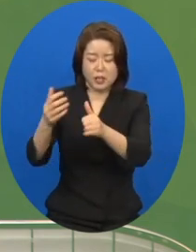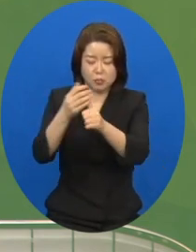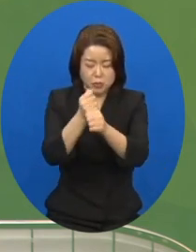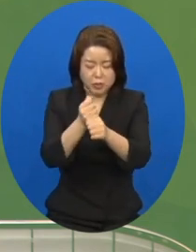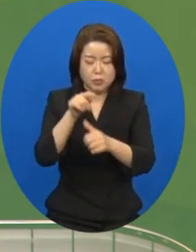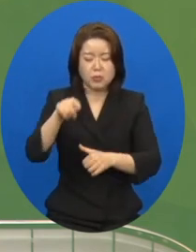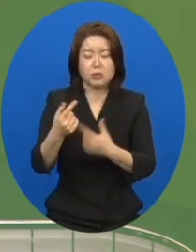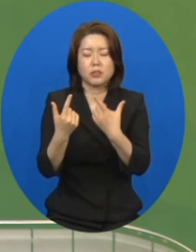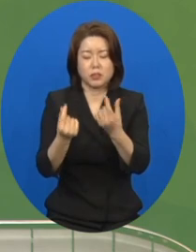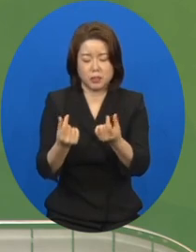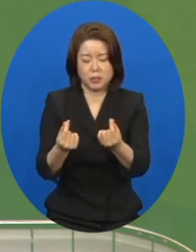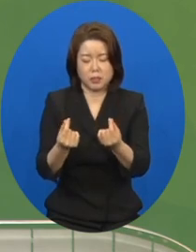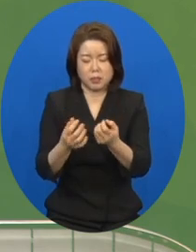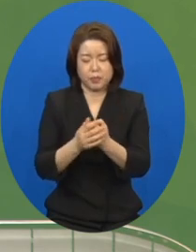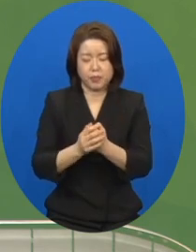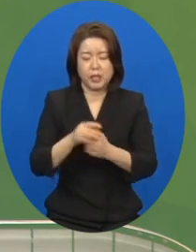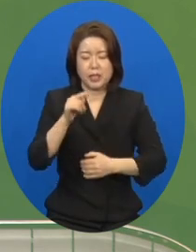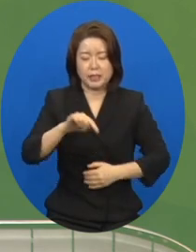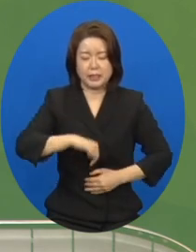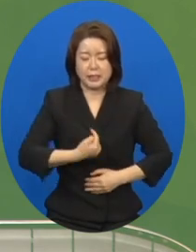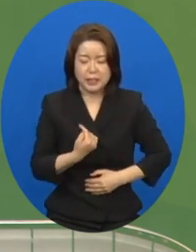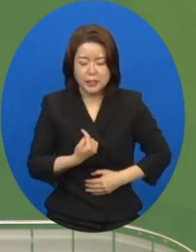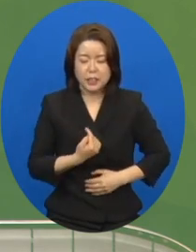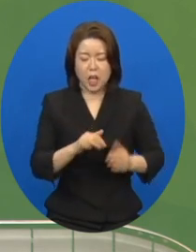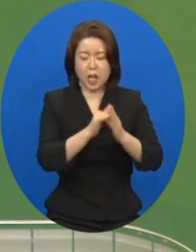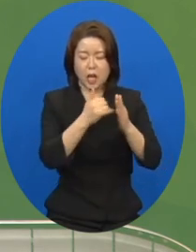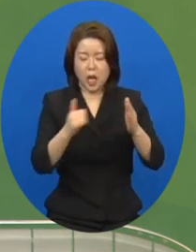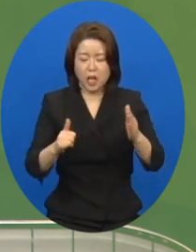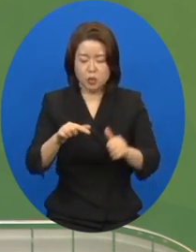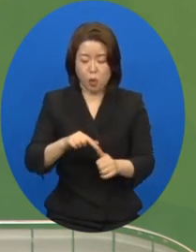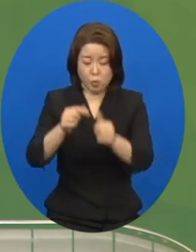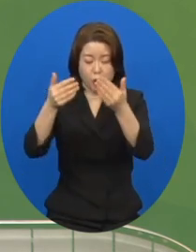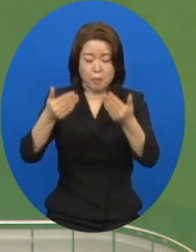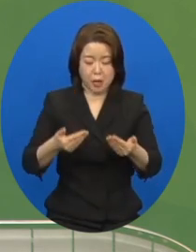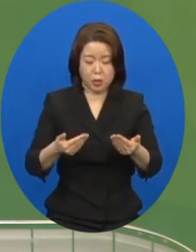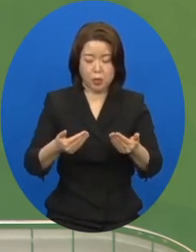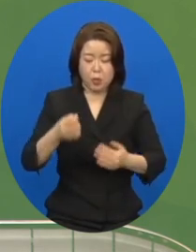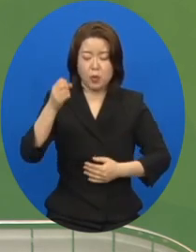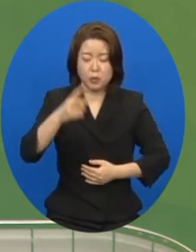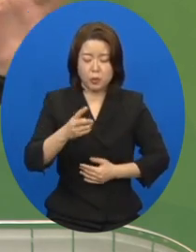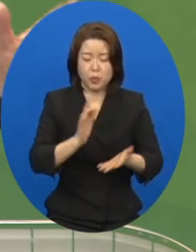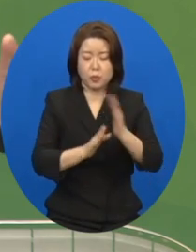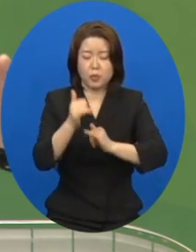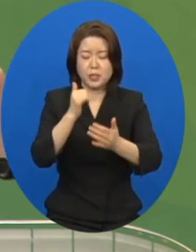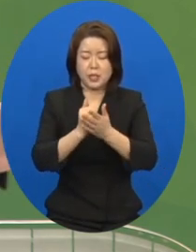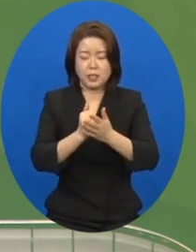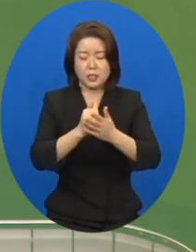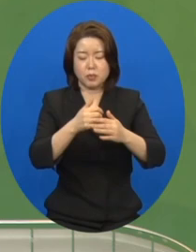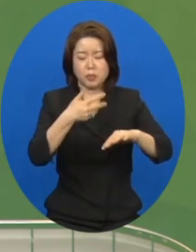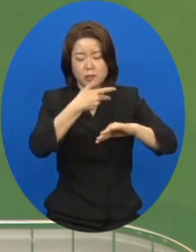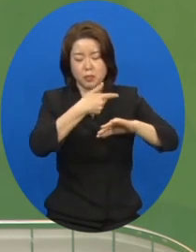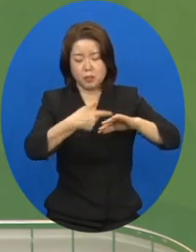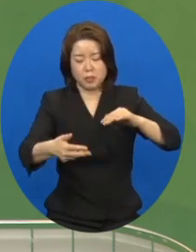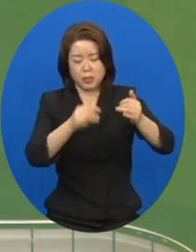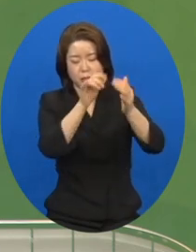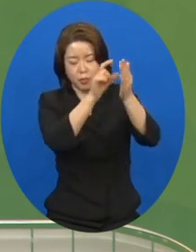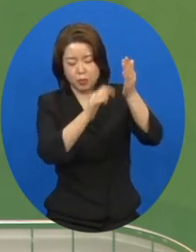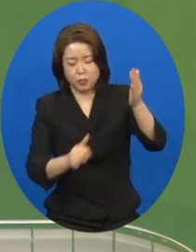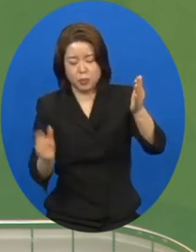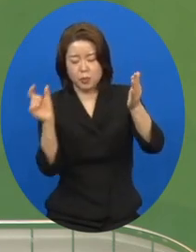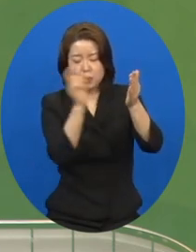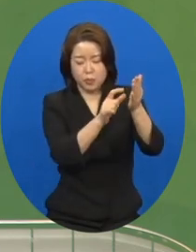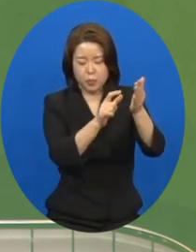것처럼, 그리고 그 자신과 가족이 구원받고, 그리고 예수님의 족보의 이름이 올라간 여인이 된